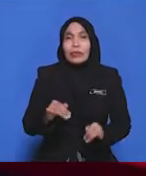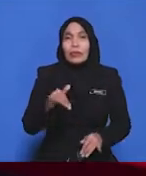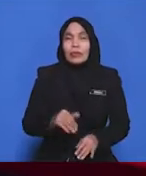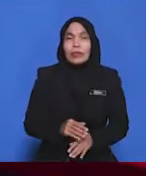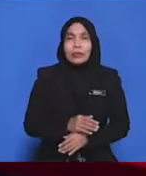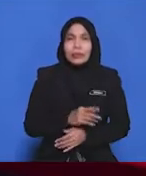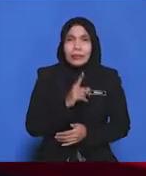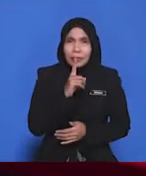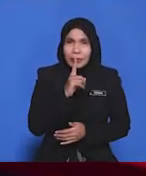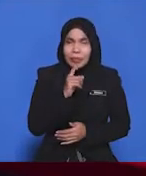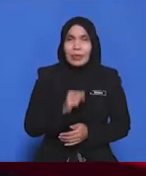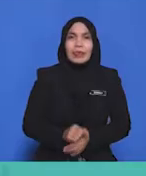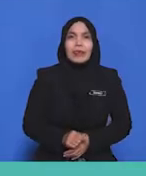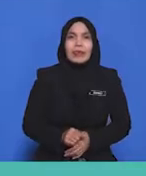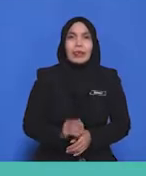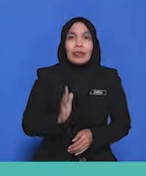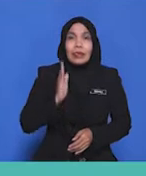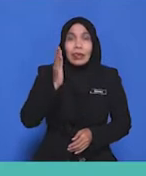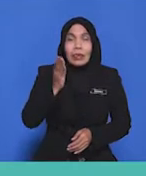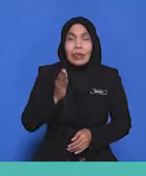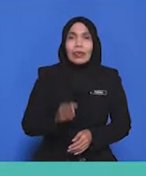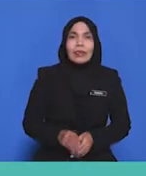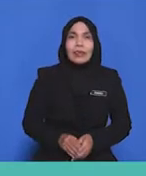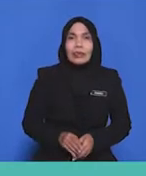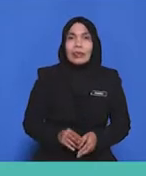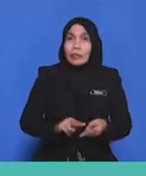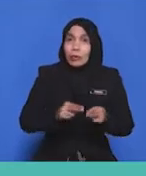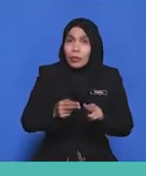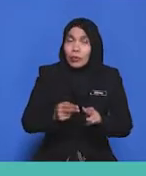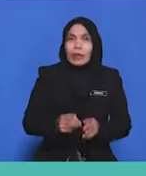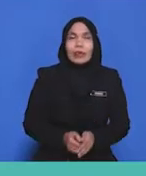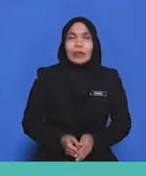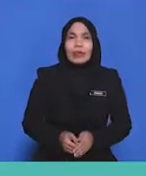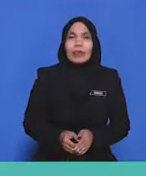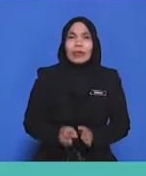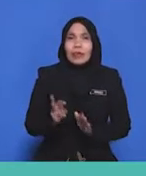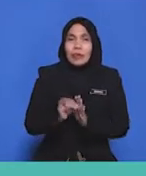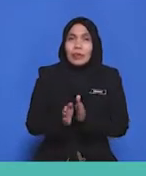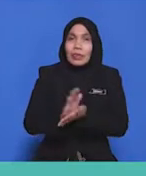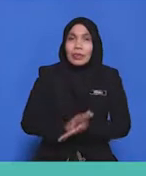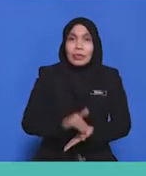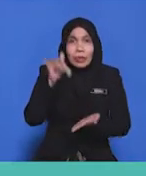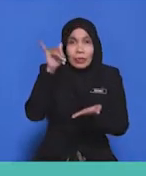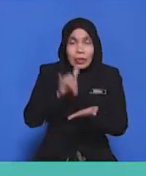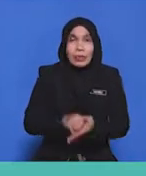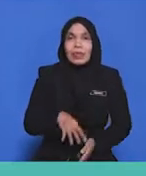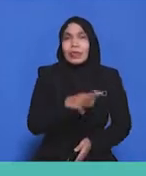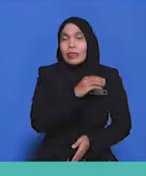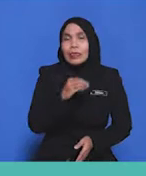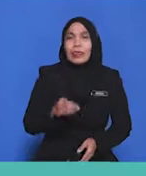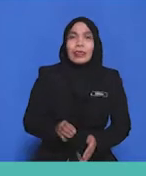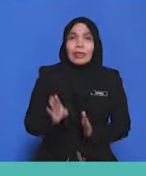mengubah dirinya menjadi lebih berkeyakinan dan berdisiplin sekiranya melibatkan diri dalam sukan